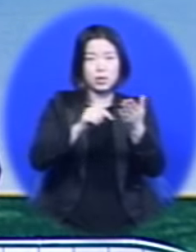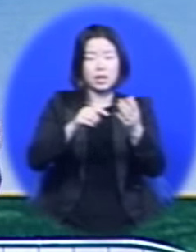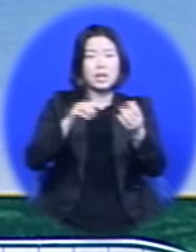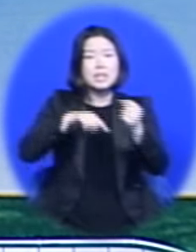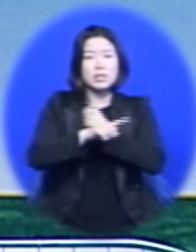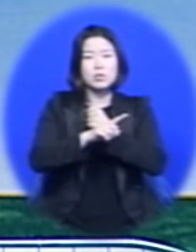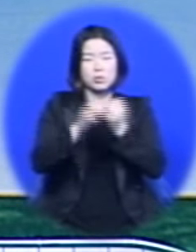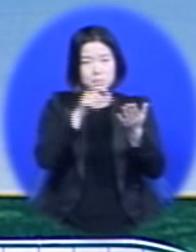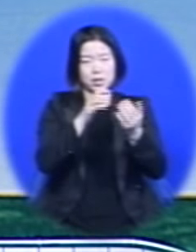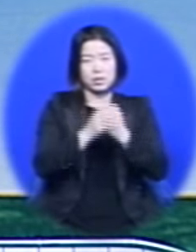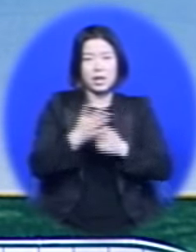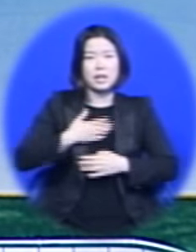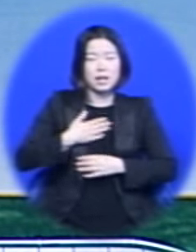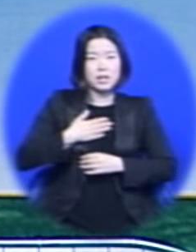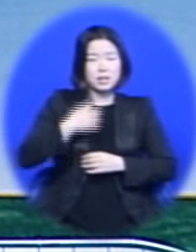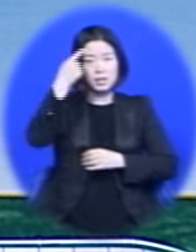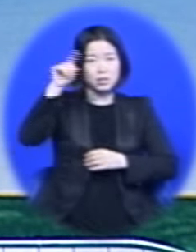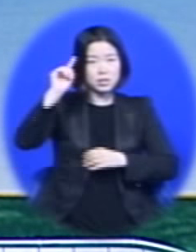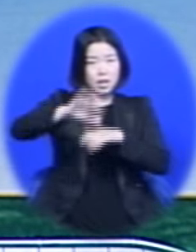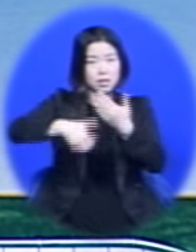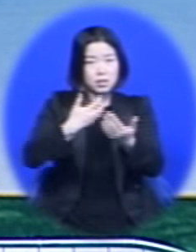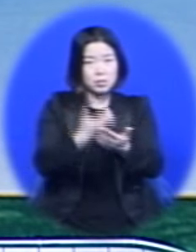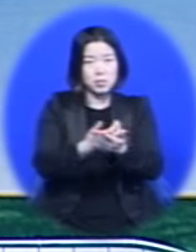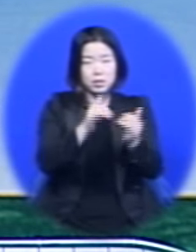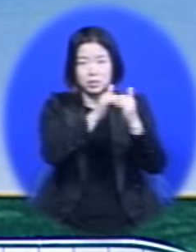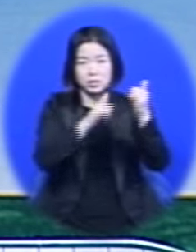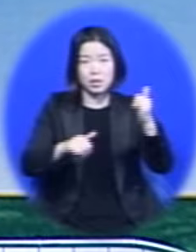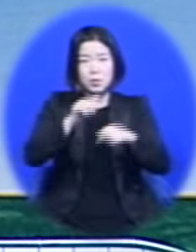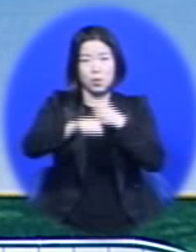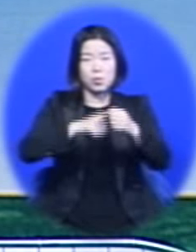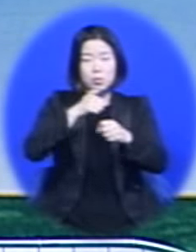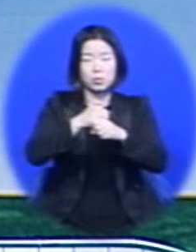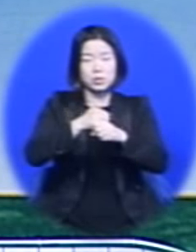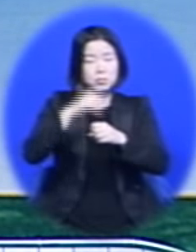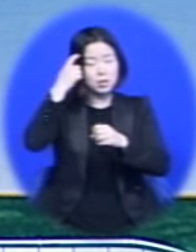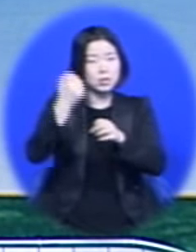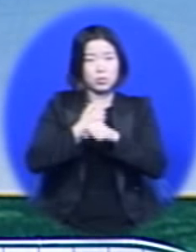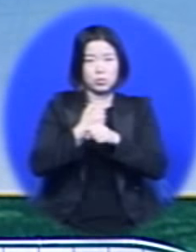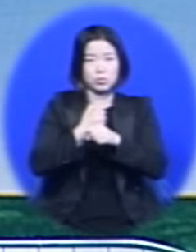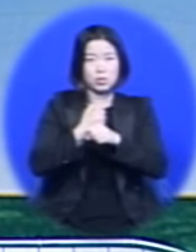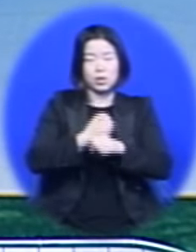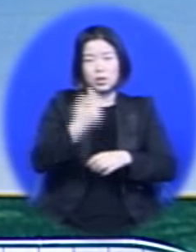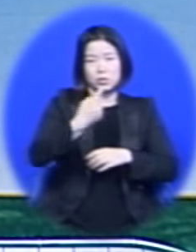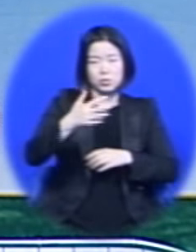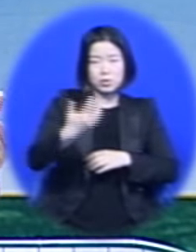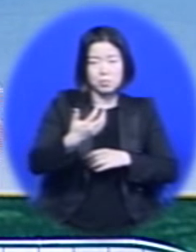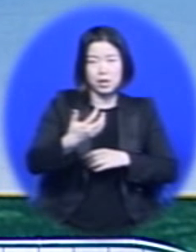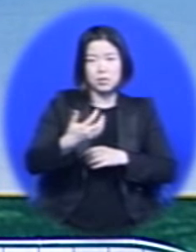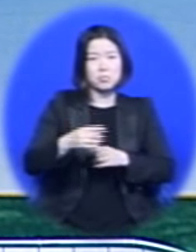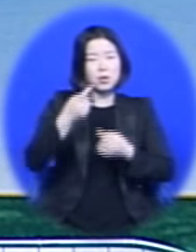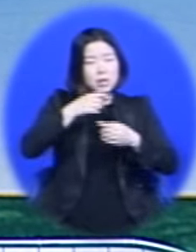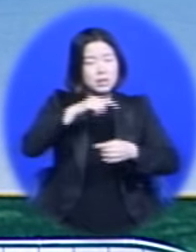러시아의 혁명사만 50년 연구한 사람입니다. 6천만 명의 희생자를 낸 러시아 혁명의 원인이